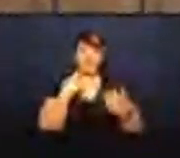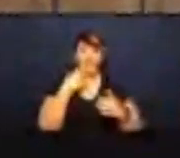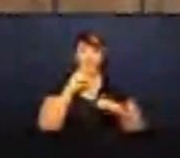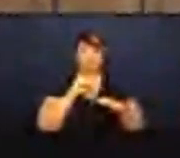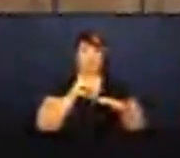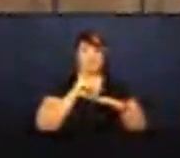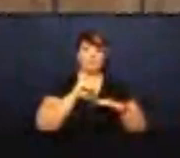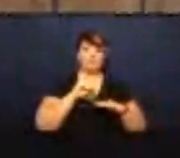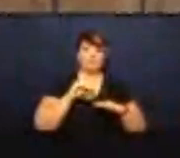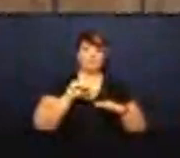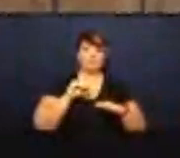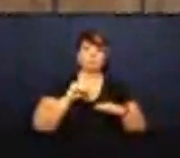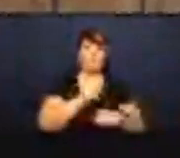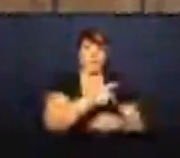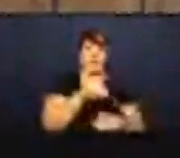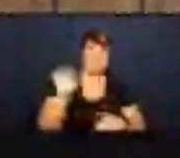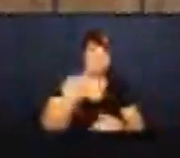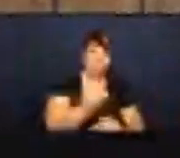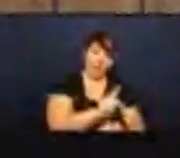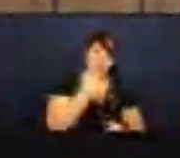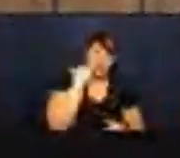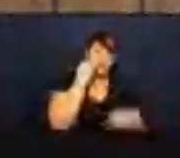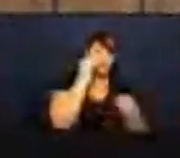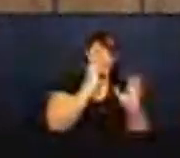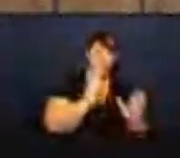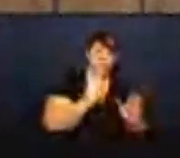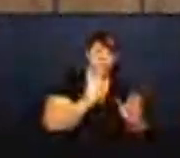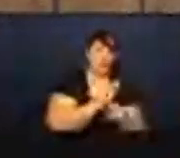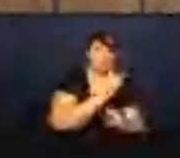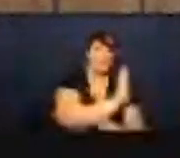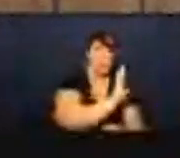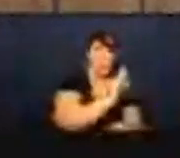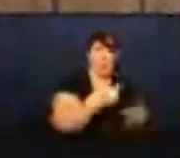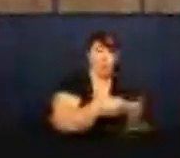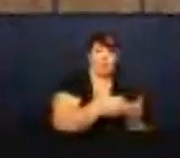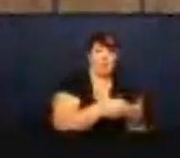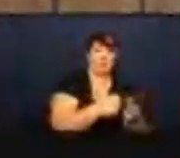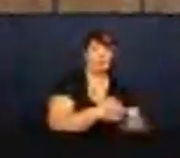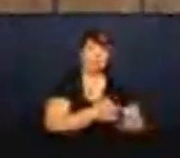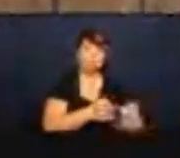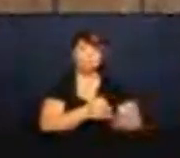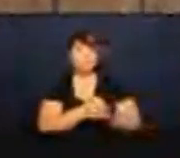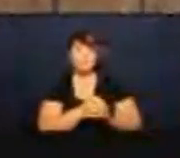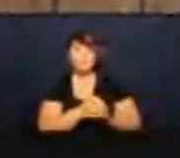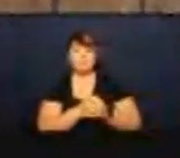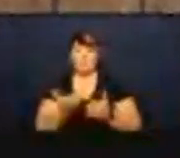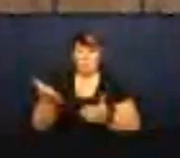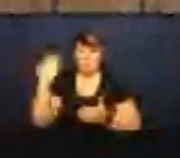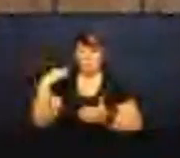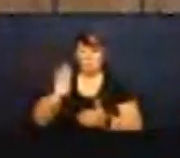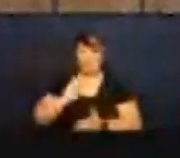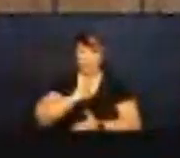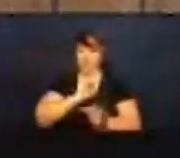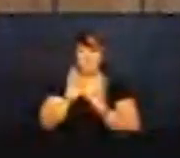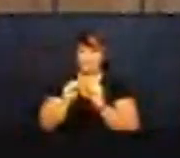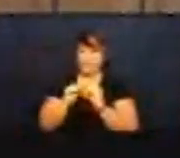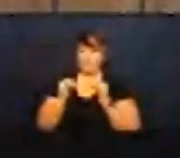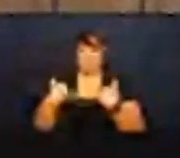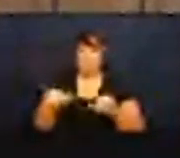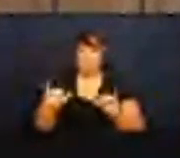Inakuwa vigumu wakati mwingine walimu wanapotumia fedha zao kuwarudishia pesa zao. Katika mkutano